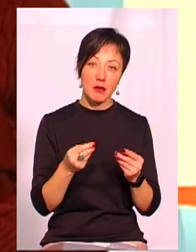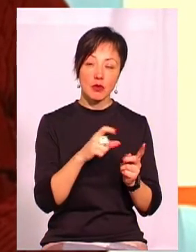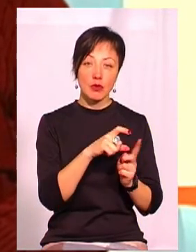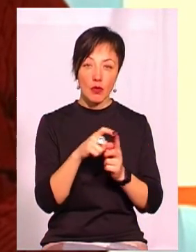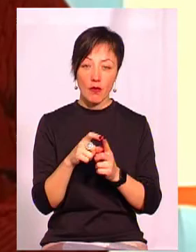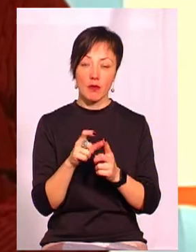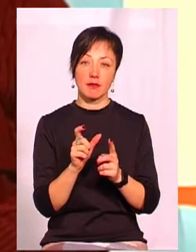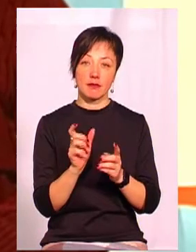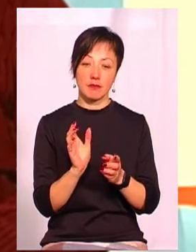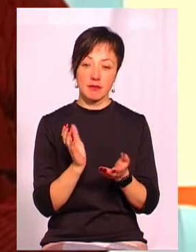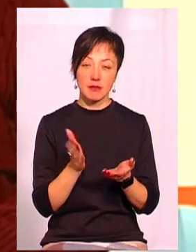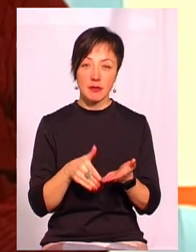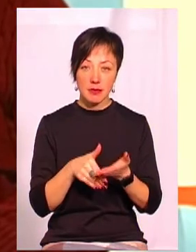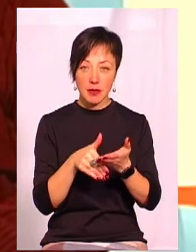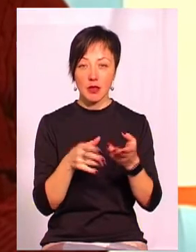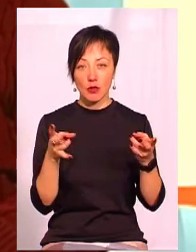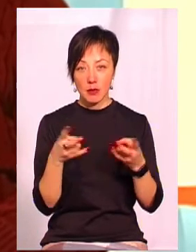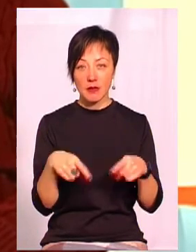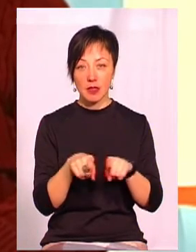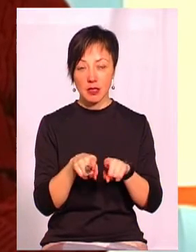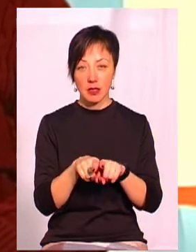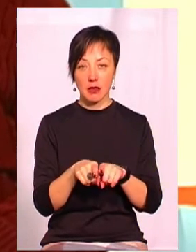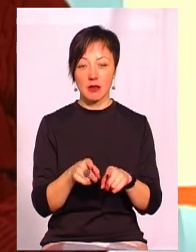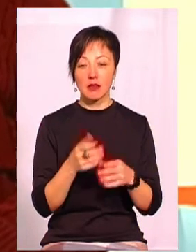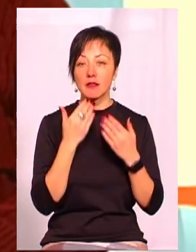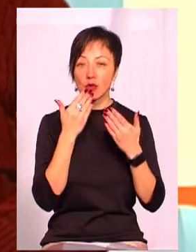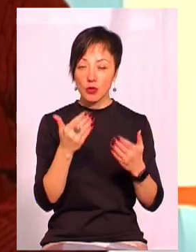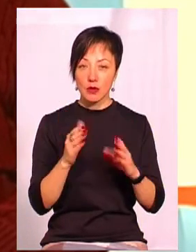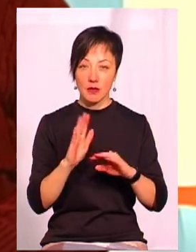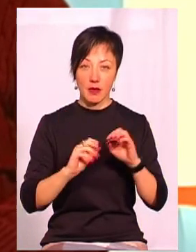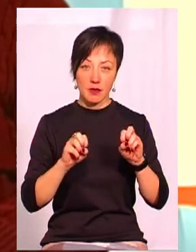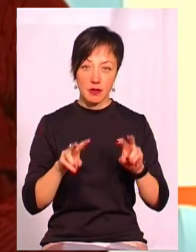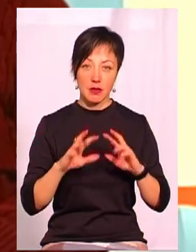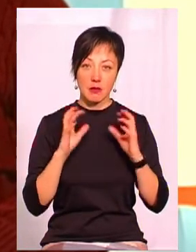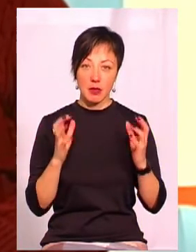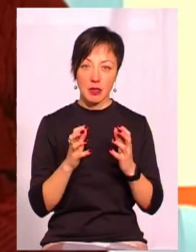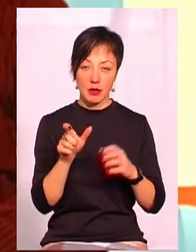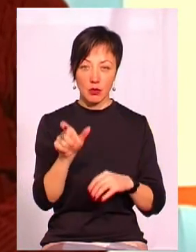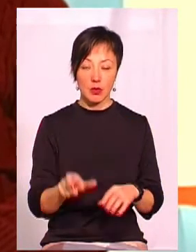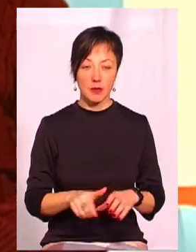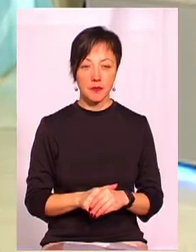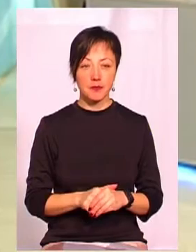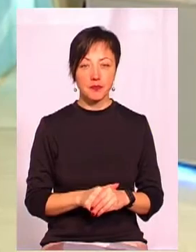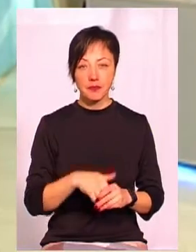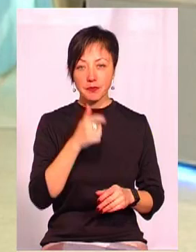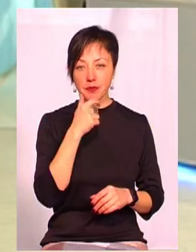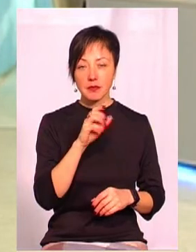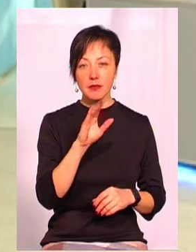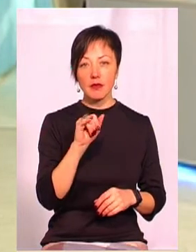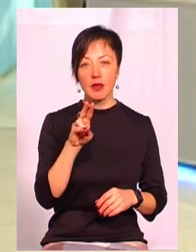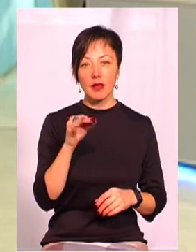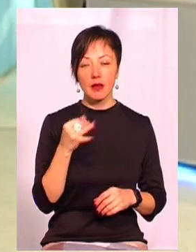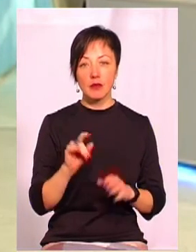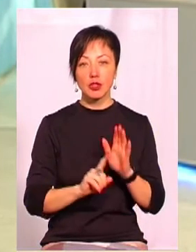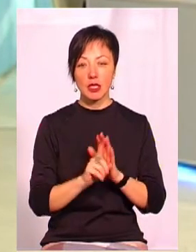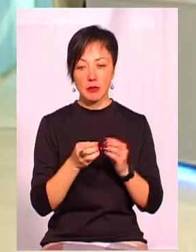словом скерувати про те, що необхідна все ж таки допомога для того, щоб зберегти сім'ї в першу чергу. І, пане Віталію, от ви почали